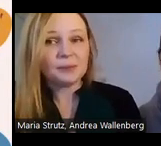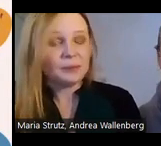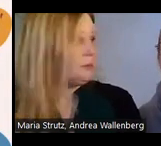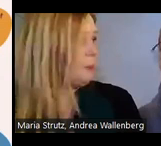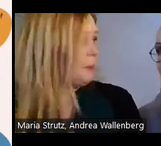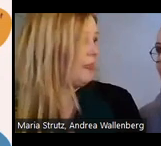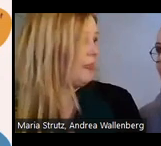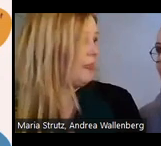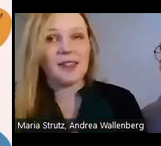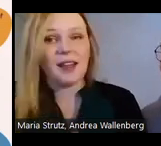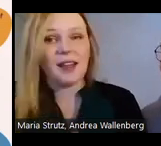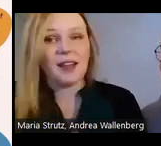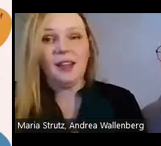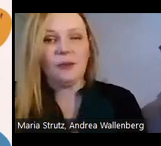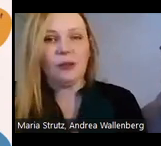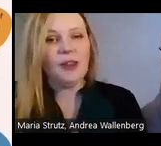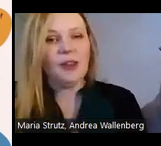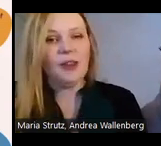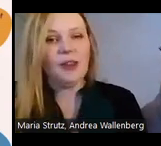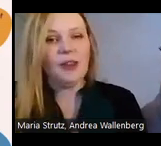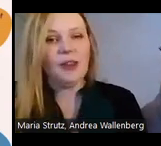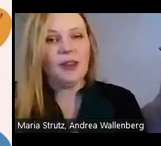de tittar på. Exakt.